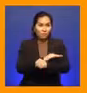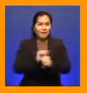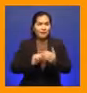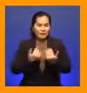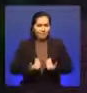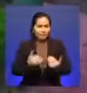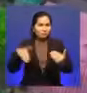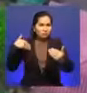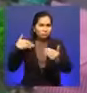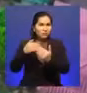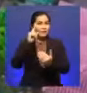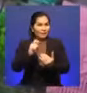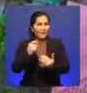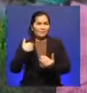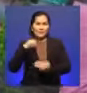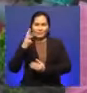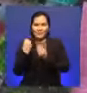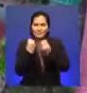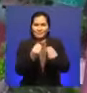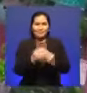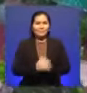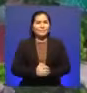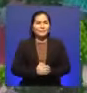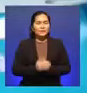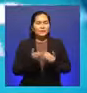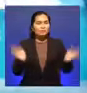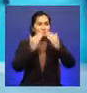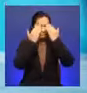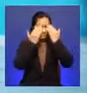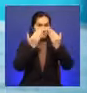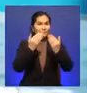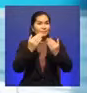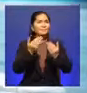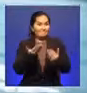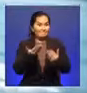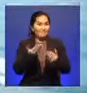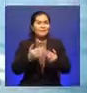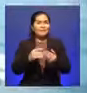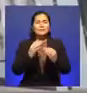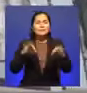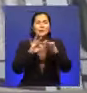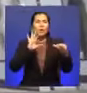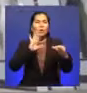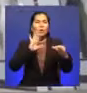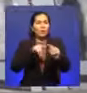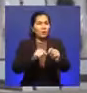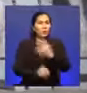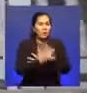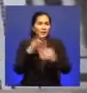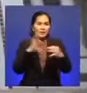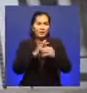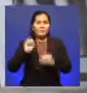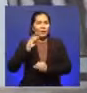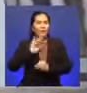นตายมัสยิดบ้านกือซอนับว่าเป็นกลไกหนึ่งของตำบลแหวงในการสร้างโอกาสด้านสวัสดิการทางสัง